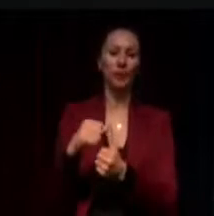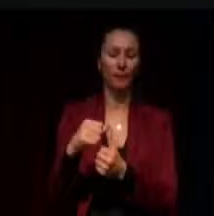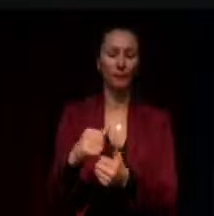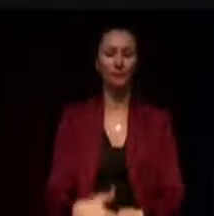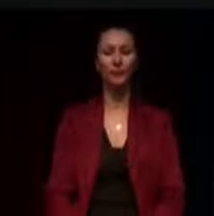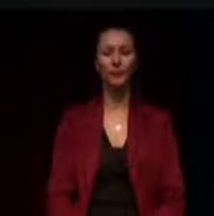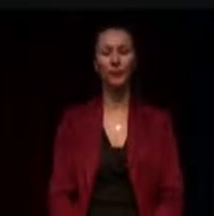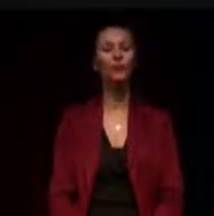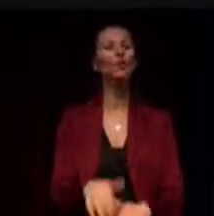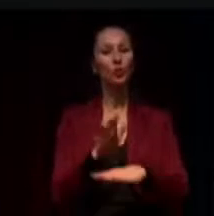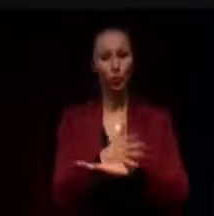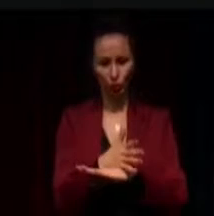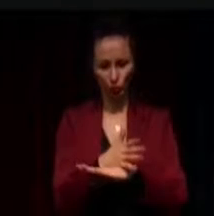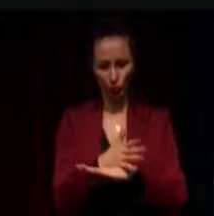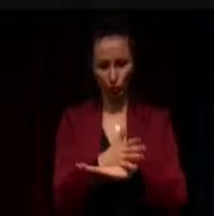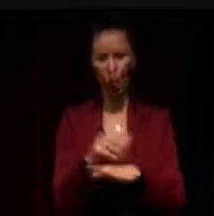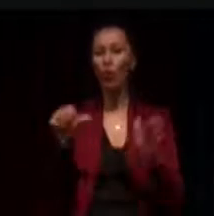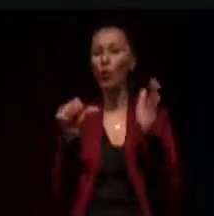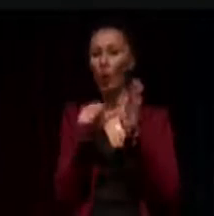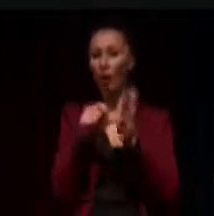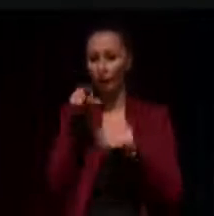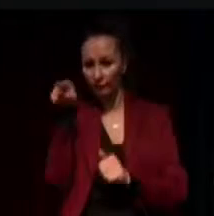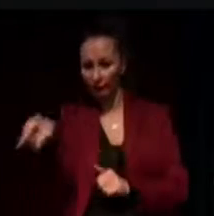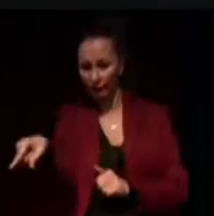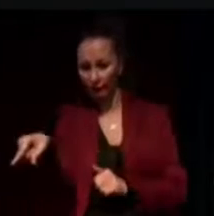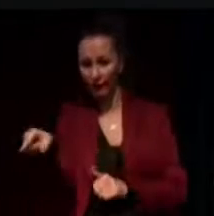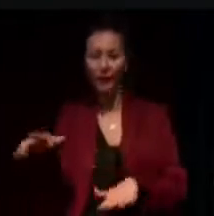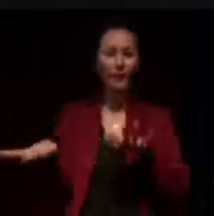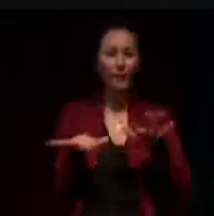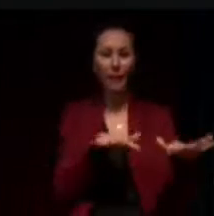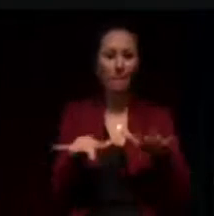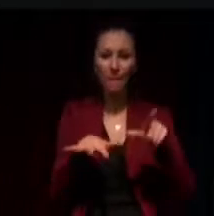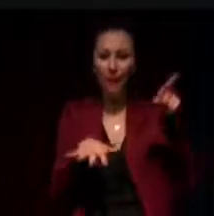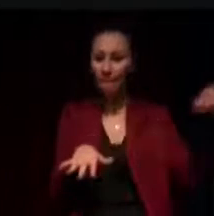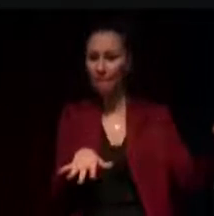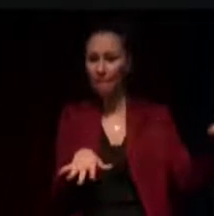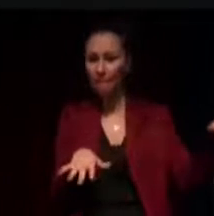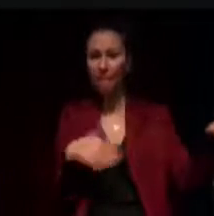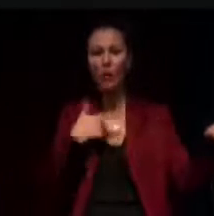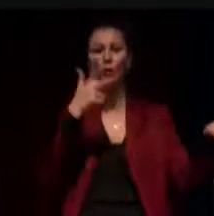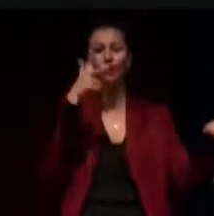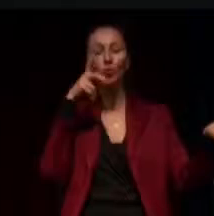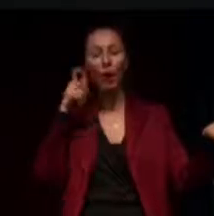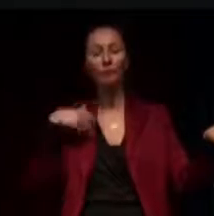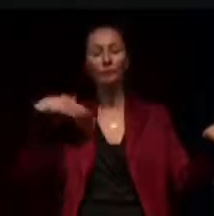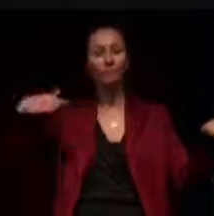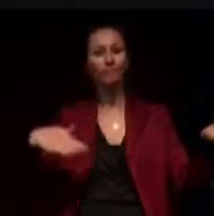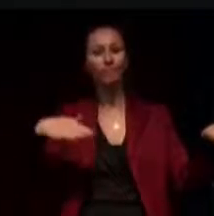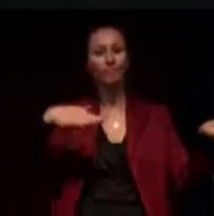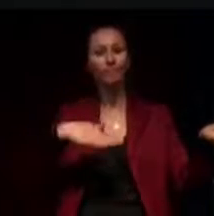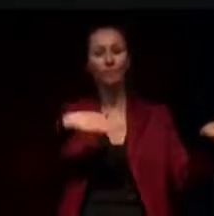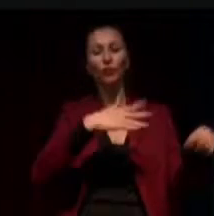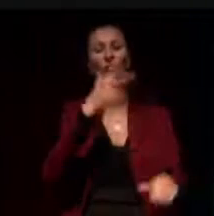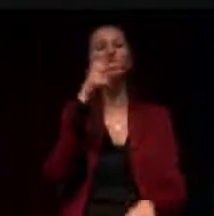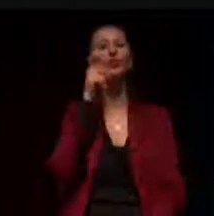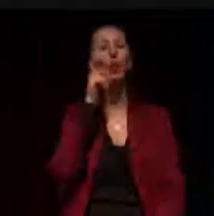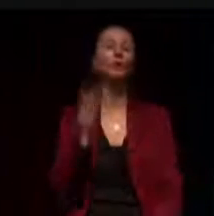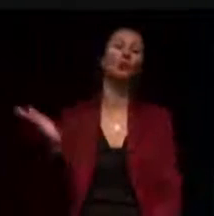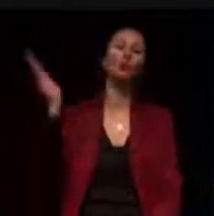gördük. Çünkü Konak'tan deprem alanına ben 3 saate gittim. 3 saat